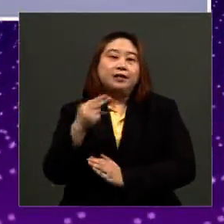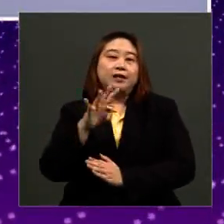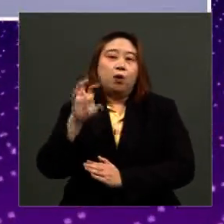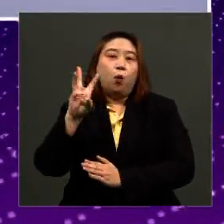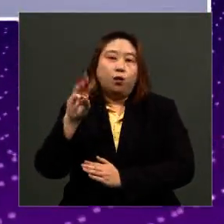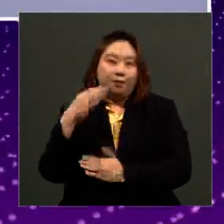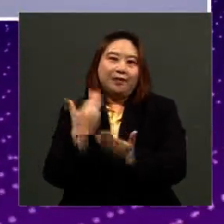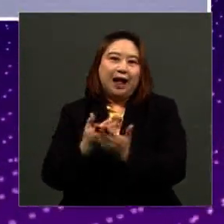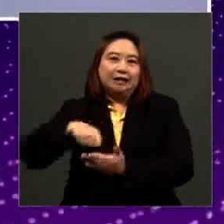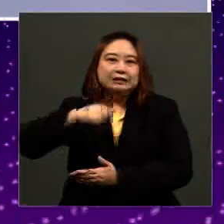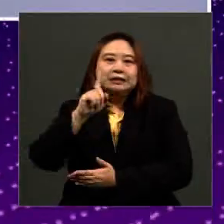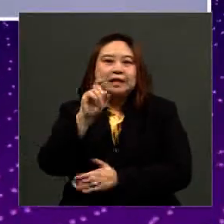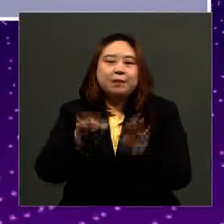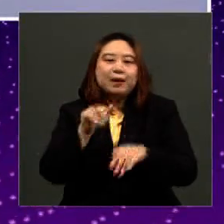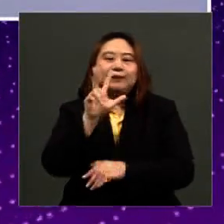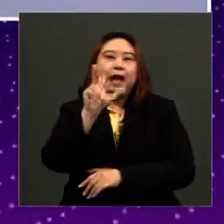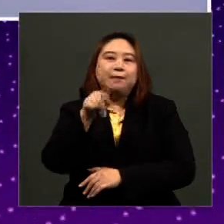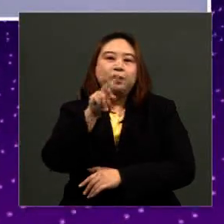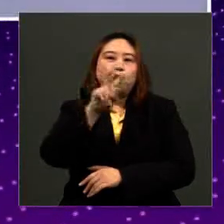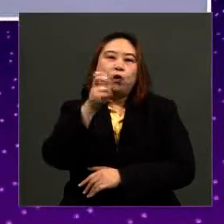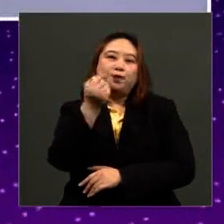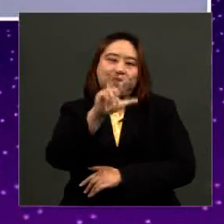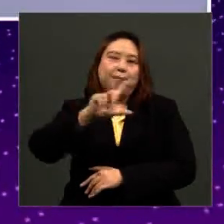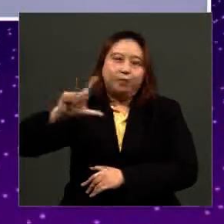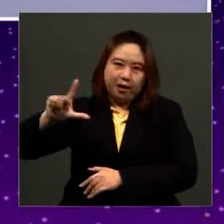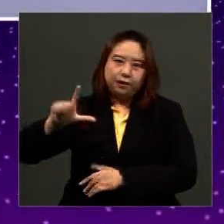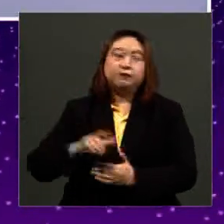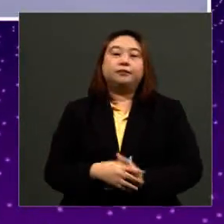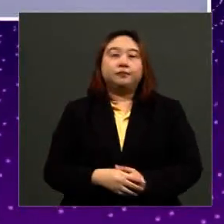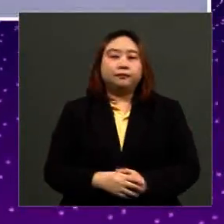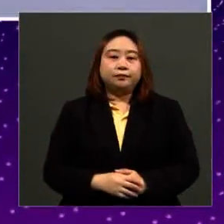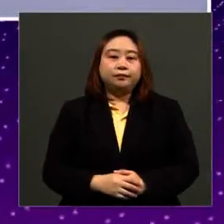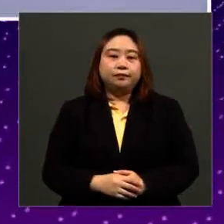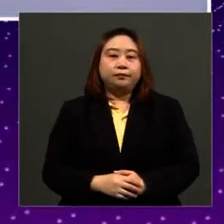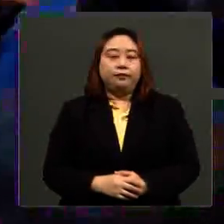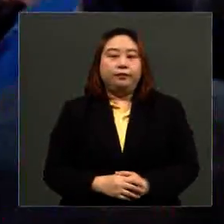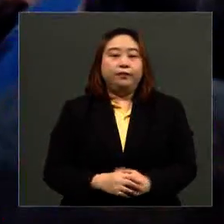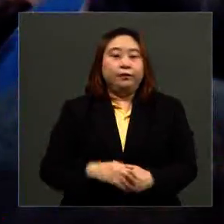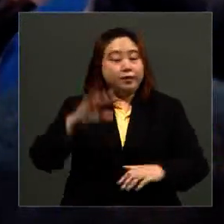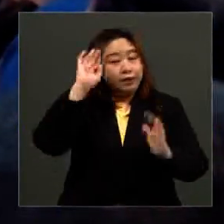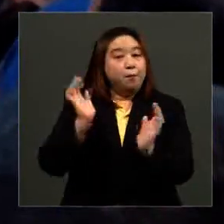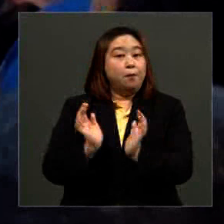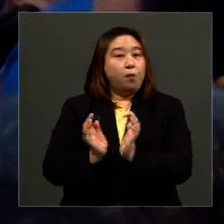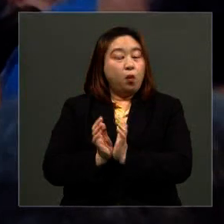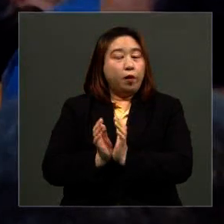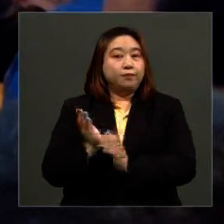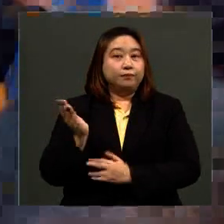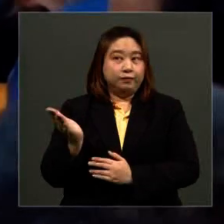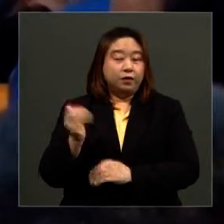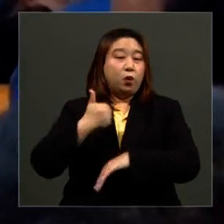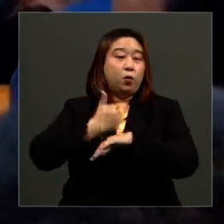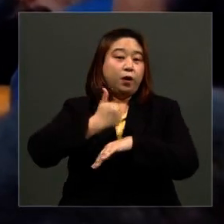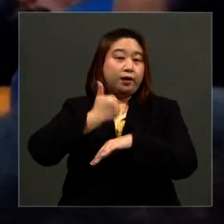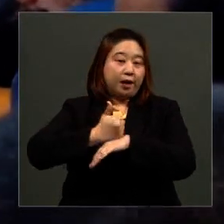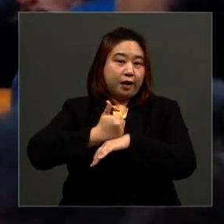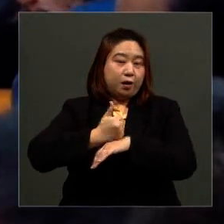มูลค่าความเสียหายอยู่ที่3,2ล้านบาทค่ะพันตำรวจตรีวรนันท์สีล้ำผู้อำนวยการ